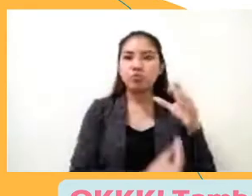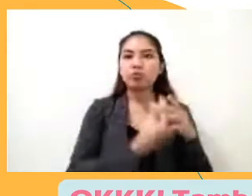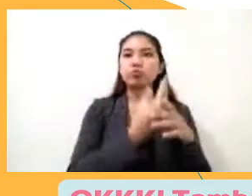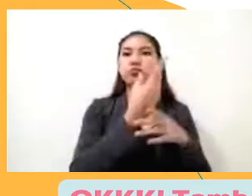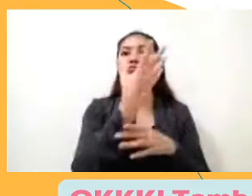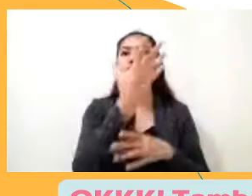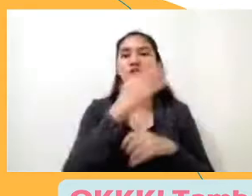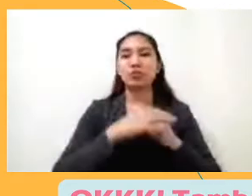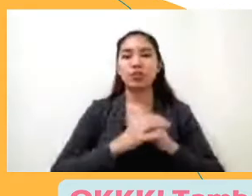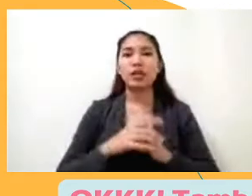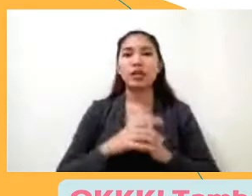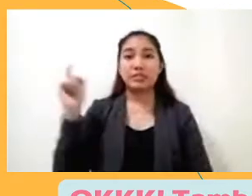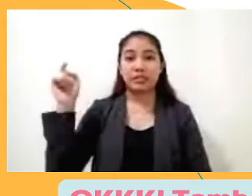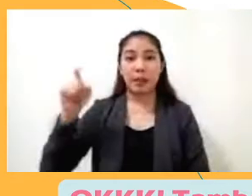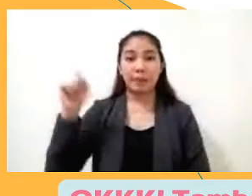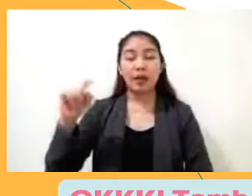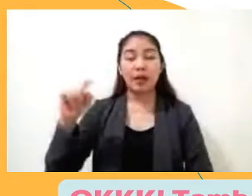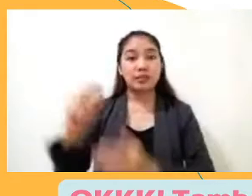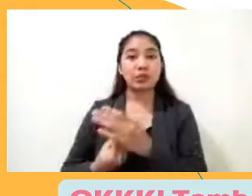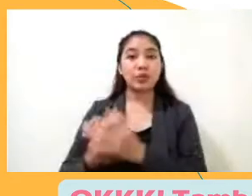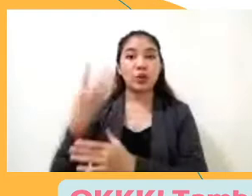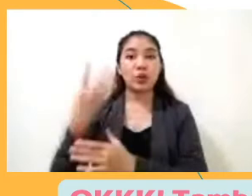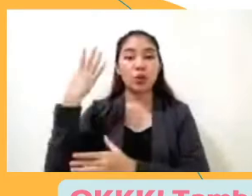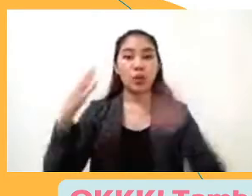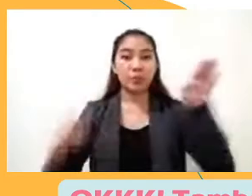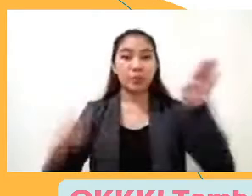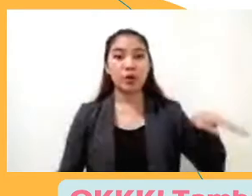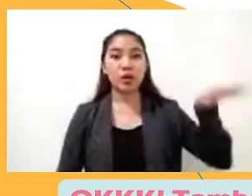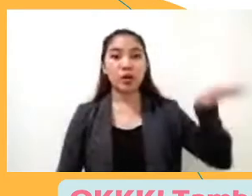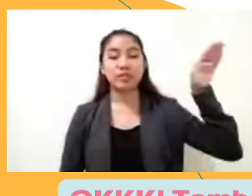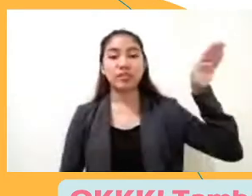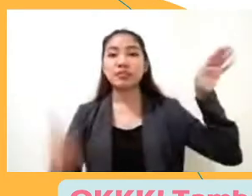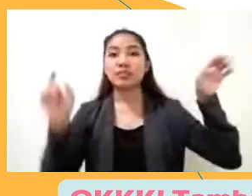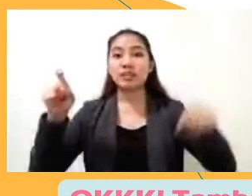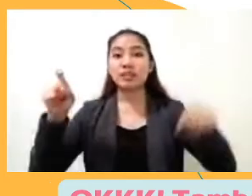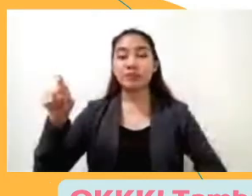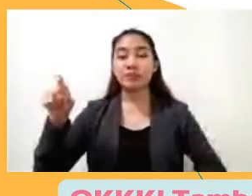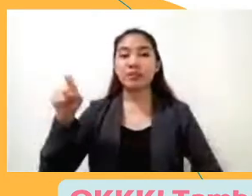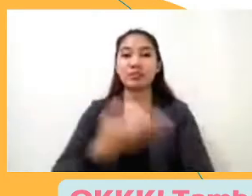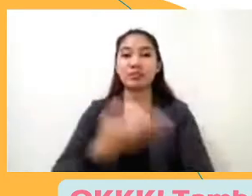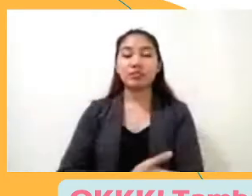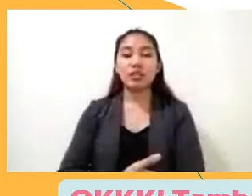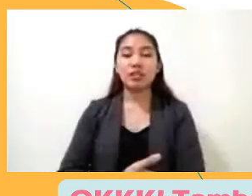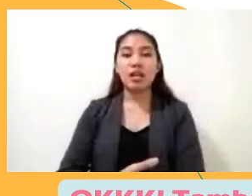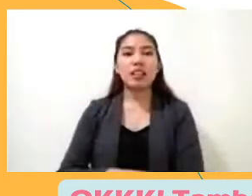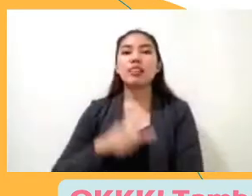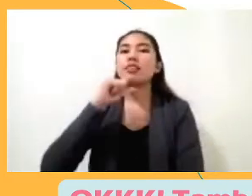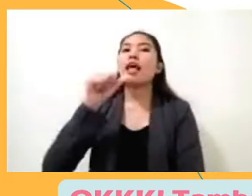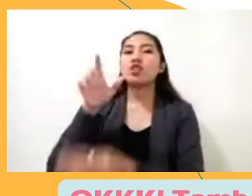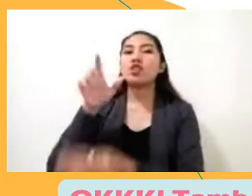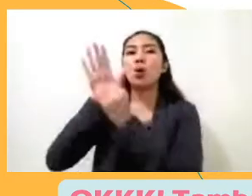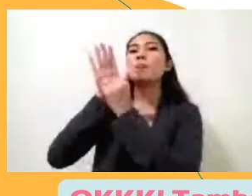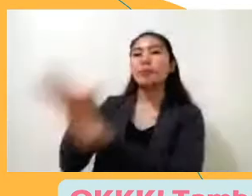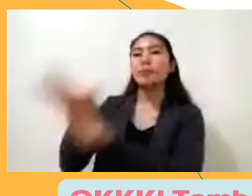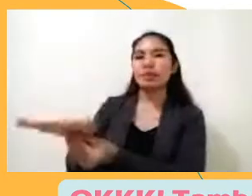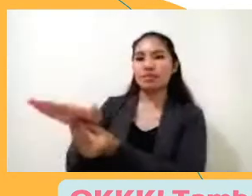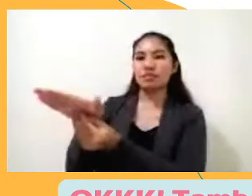ating paglawak, ating paglaki, ay dapat hindi nakakatapak sa ibang tao. No?